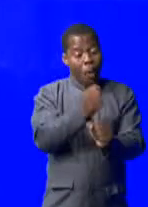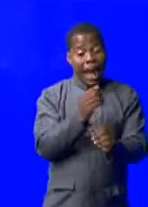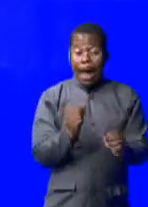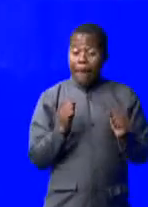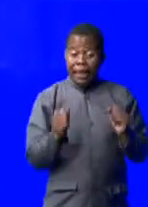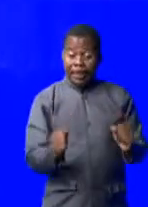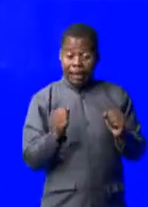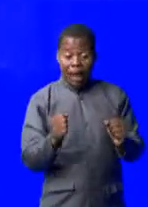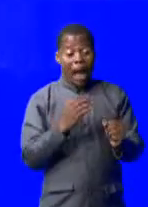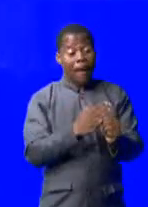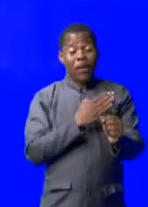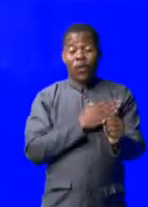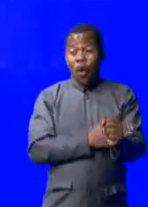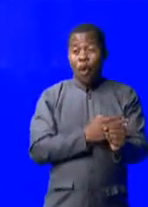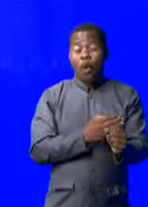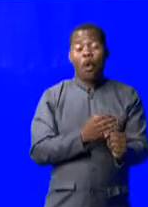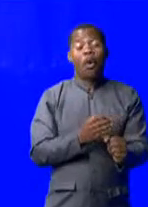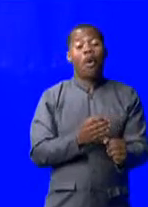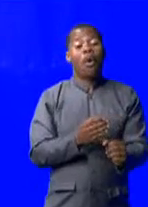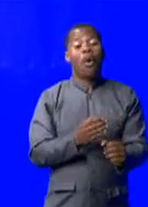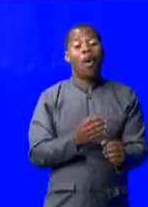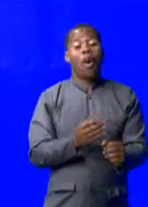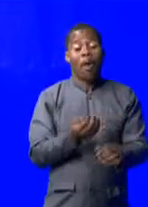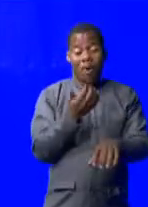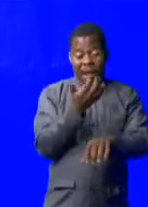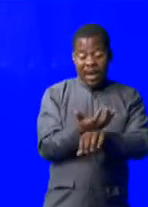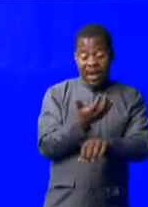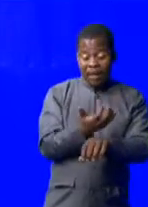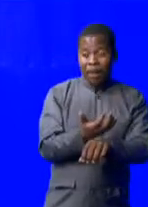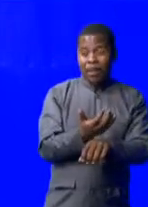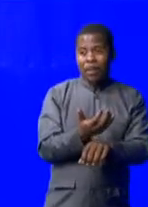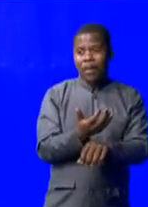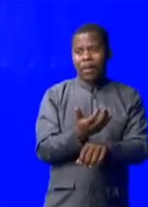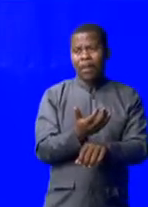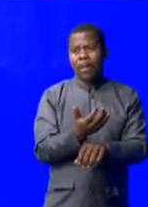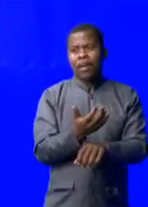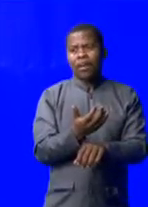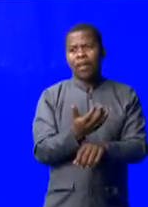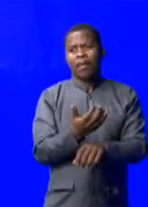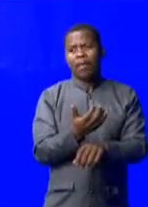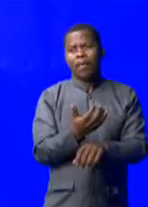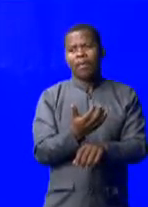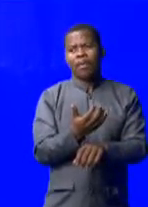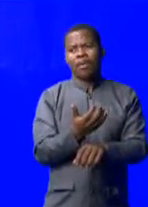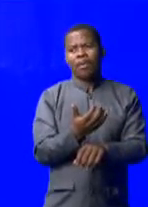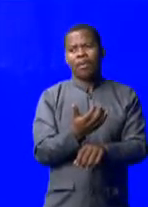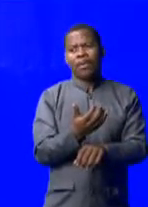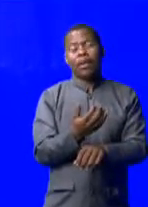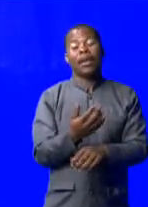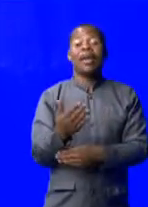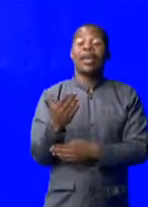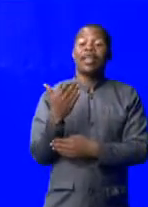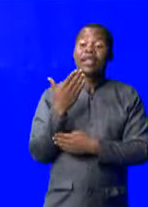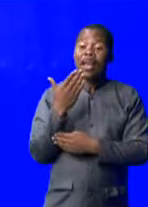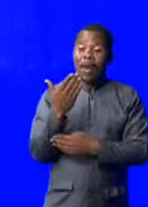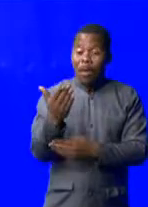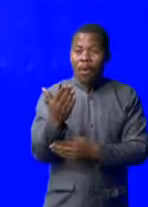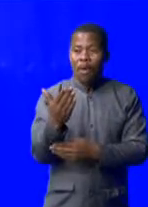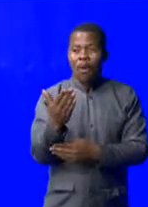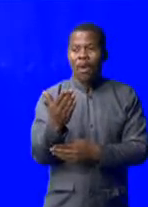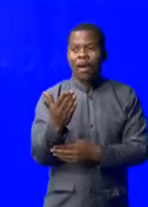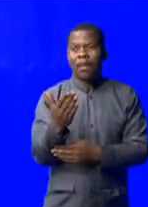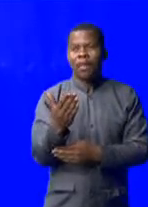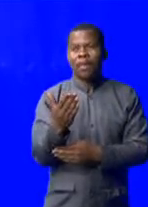kwabayamedulu kusha angena ema security forces ayisebenta ayibamba silo sikhulu siyabonga nokuthi noma